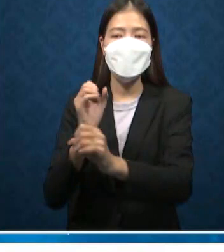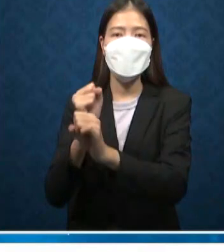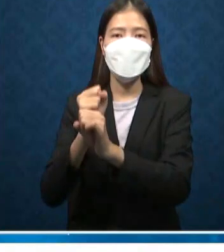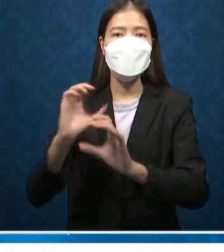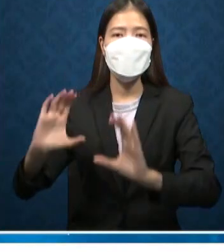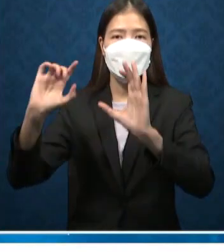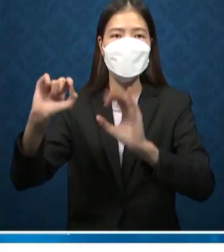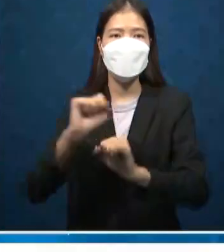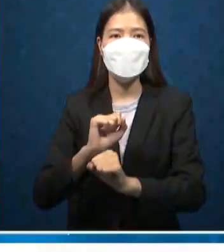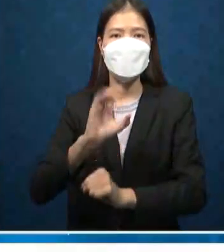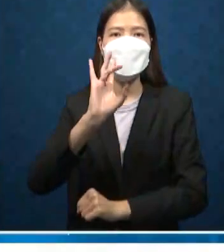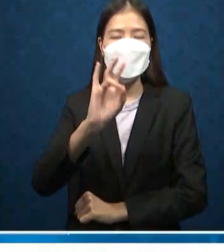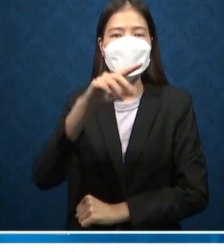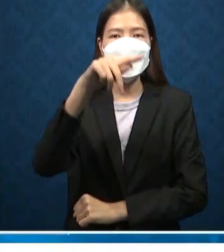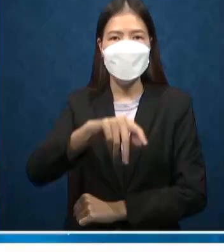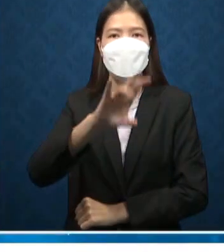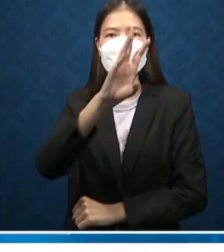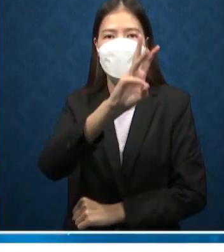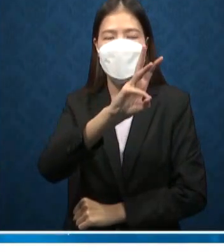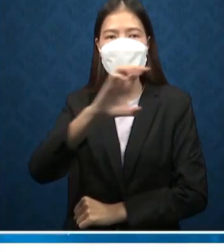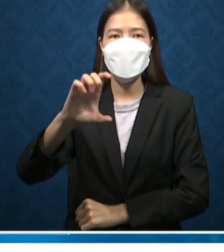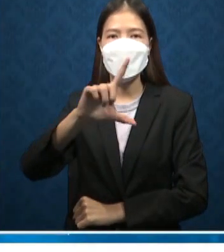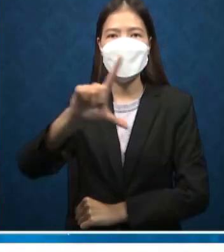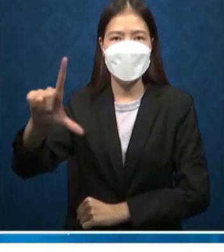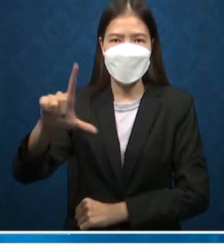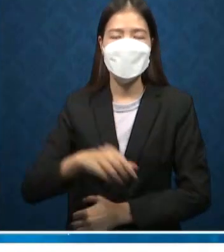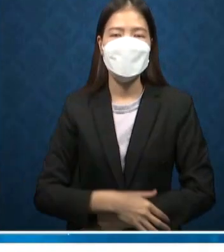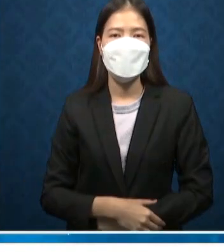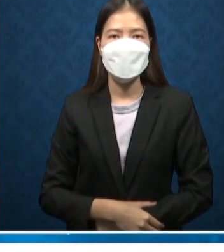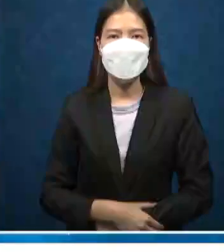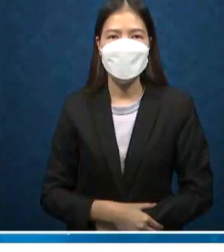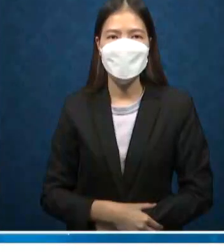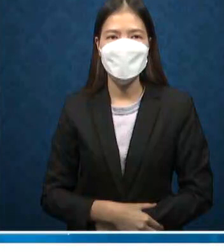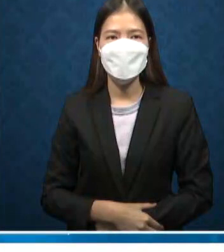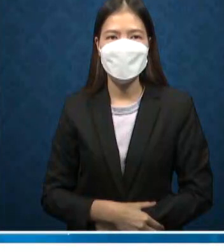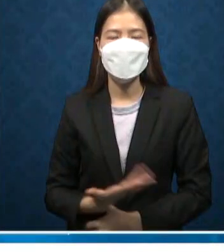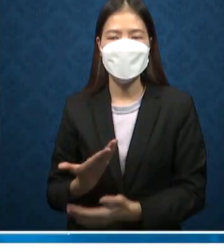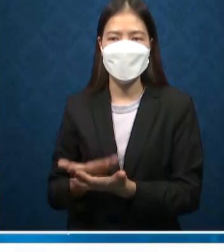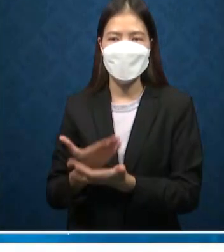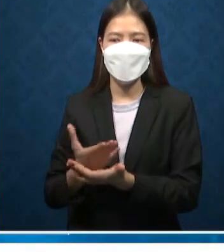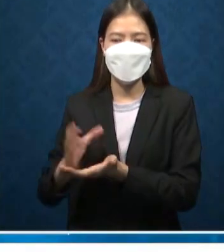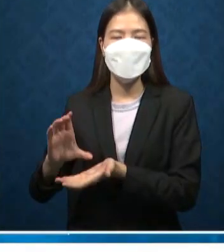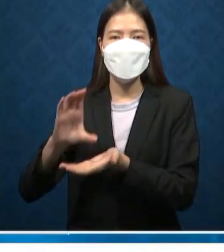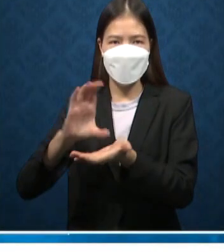านรัฐอีก 7,650 ล้านบาทนะครับนอกนั้นยังมีงบบุคลากรอีก